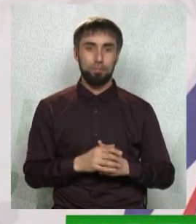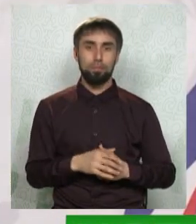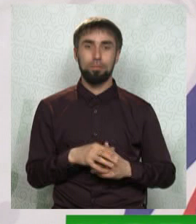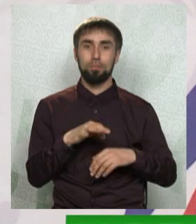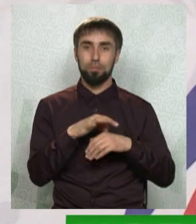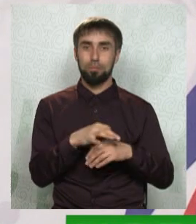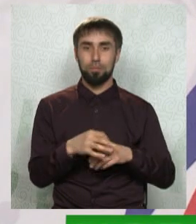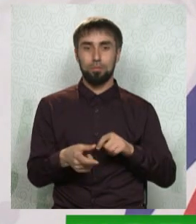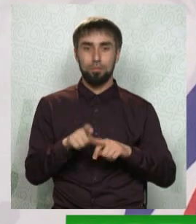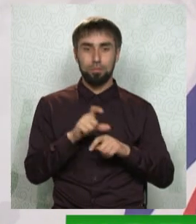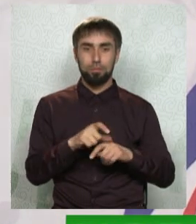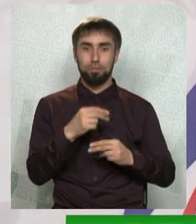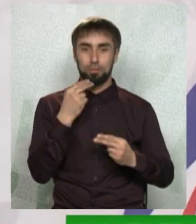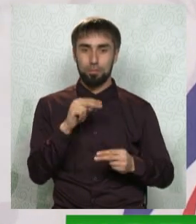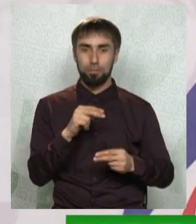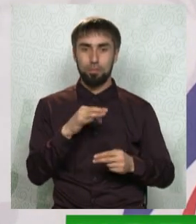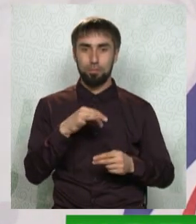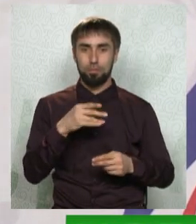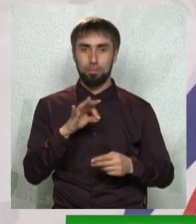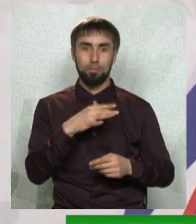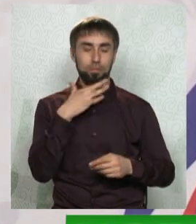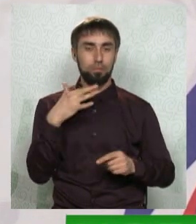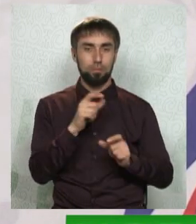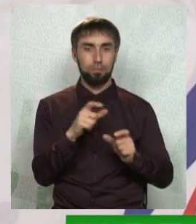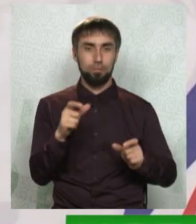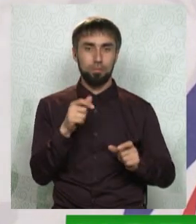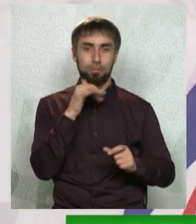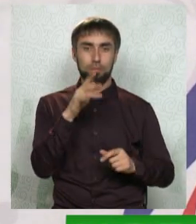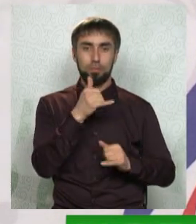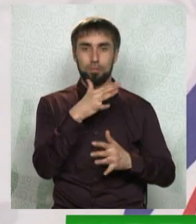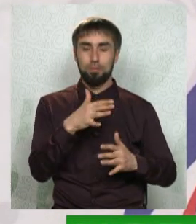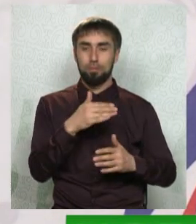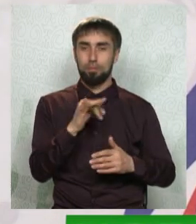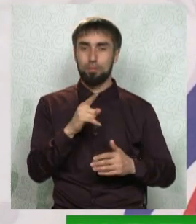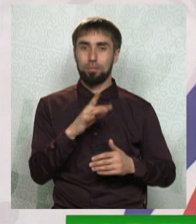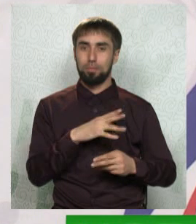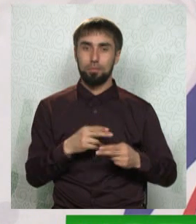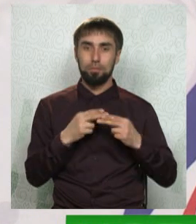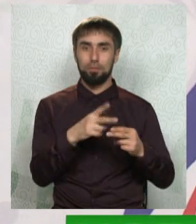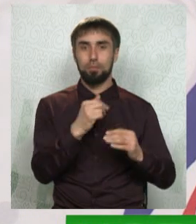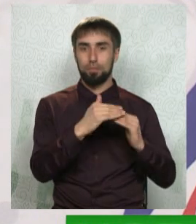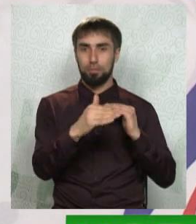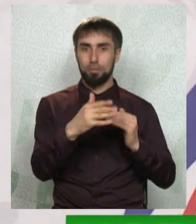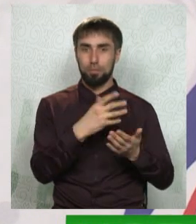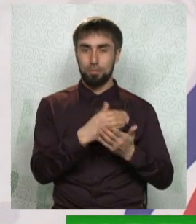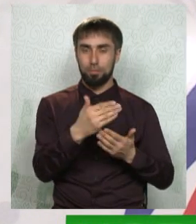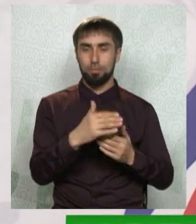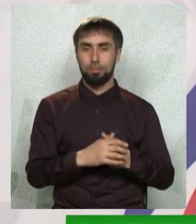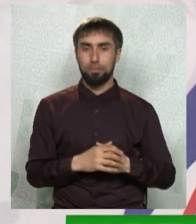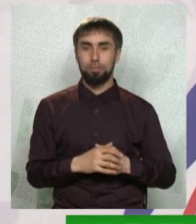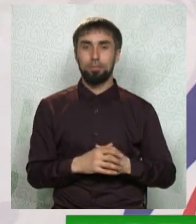прошел очень продуктивно. Многие ребята, которые не могли физически уехать на площадку, да, на саму поляну, на